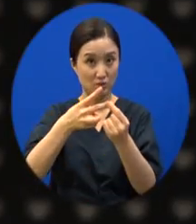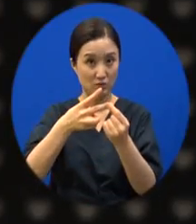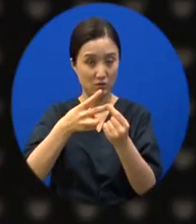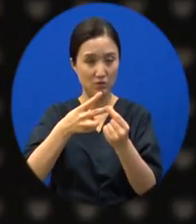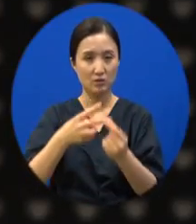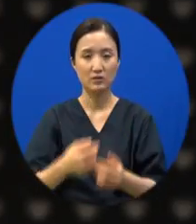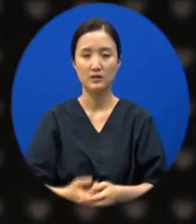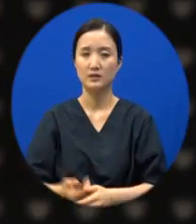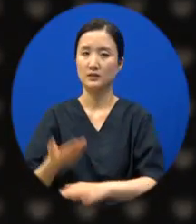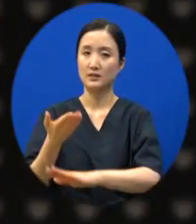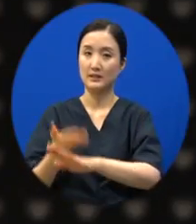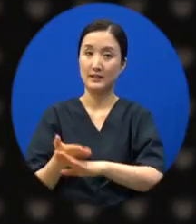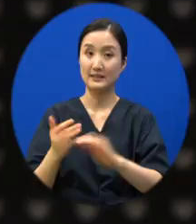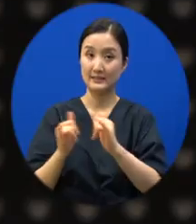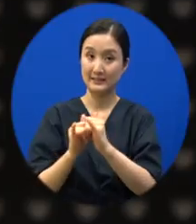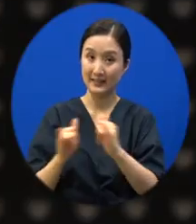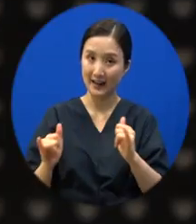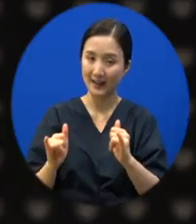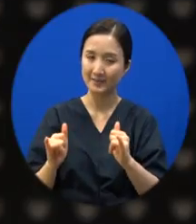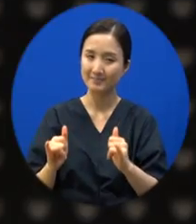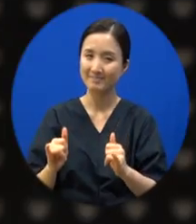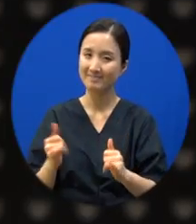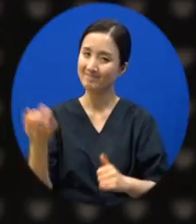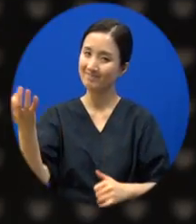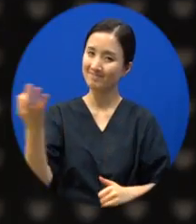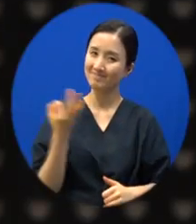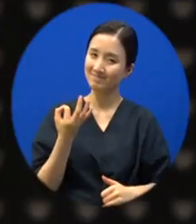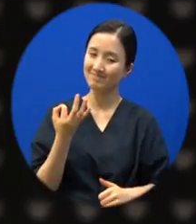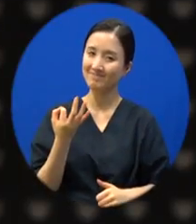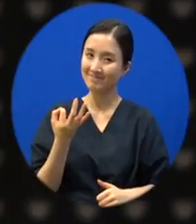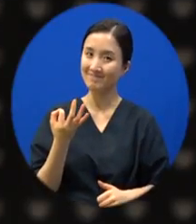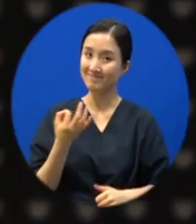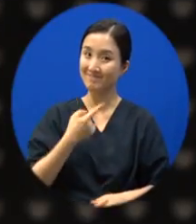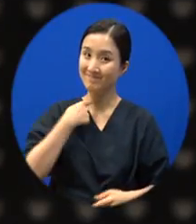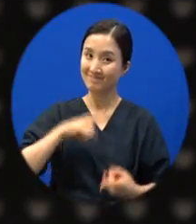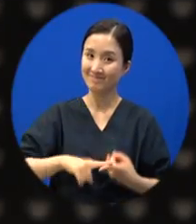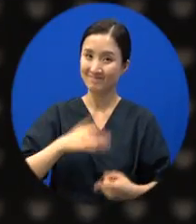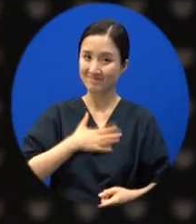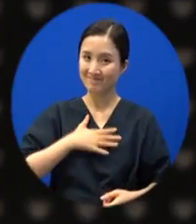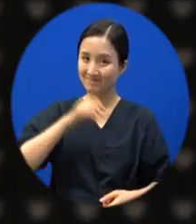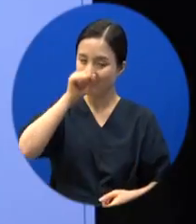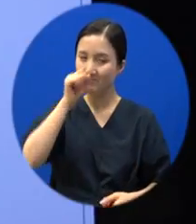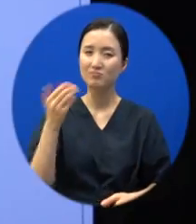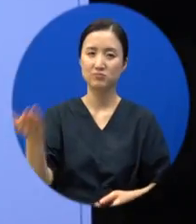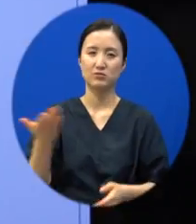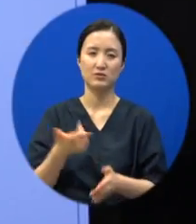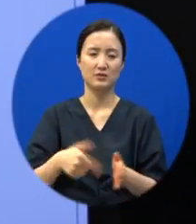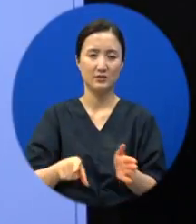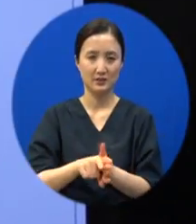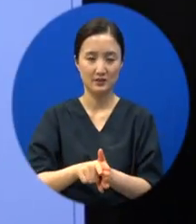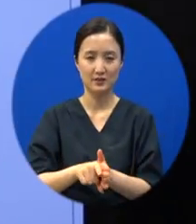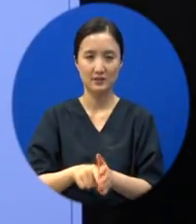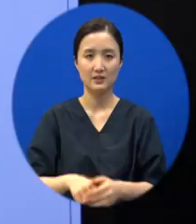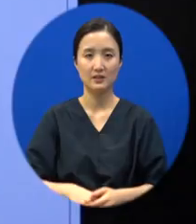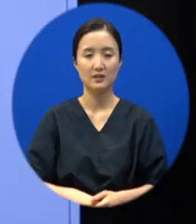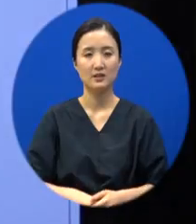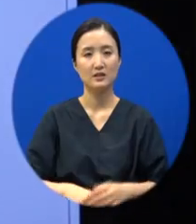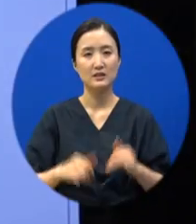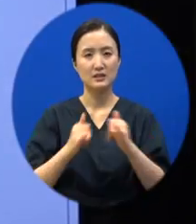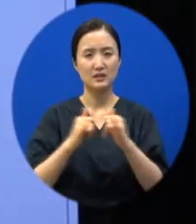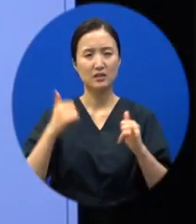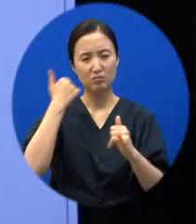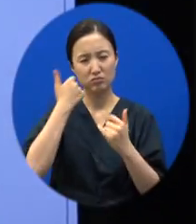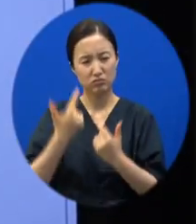바로 타인에게 호감을 주기 위해서. 네, 우리는 본능적으로